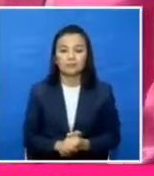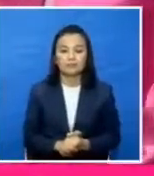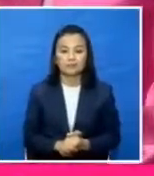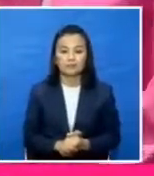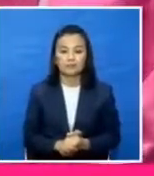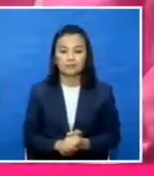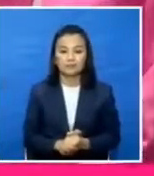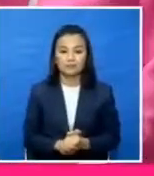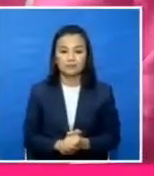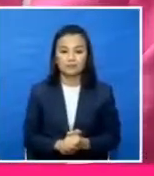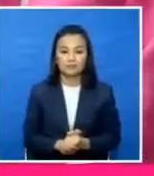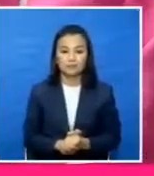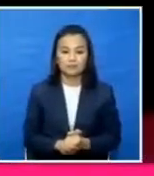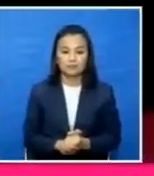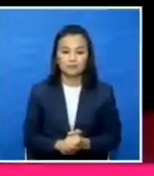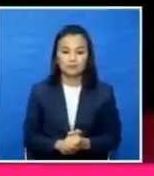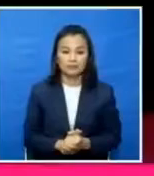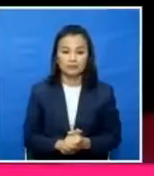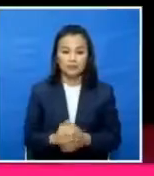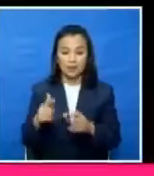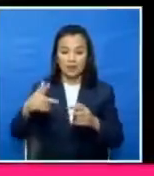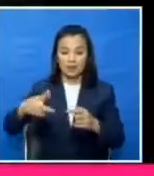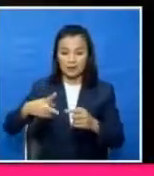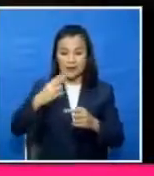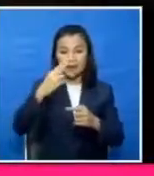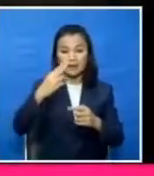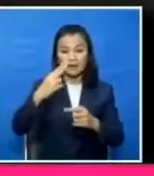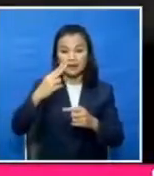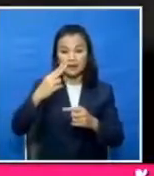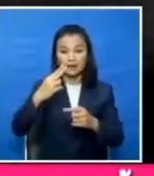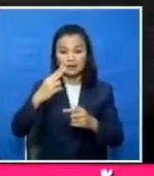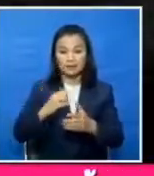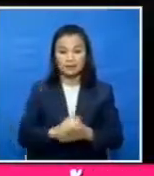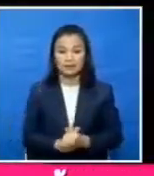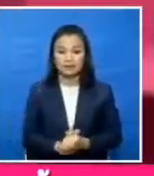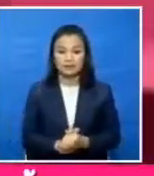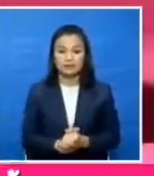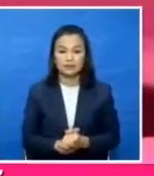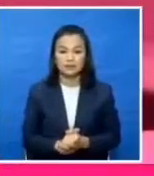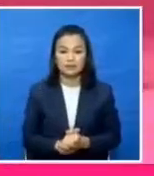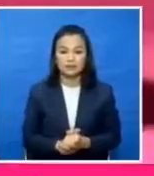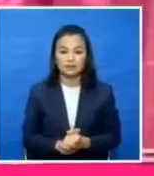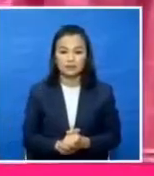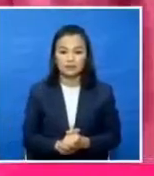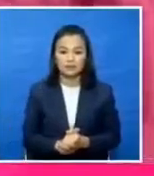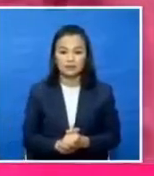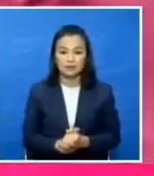ค่ะจากนั้นค่ะให้ท่านตัดสายรัดพลาสติกออกจากตู้เสียงงวดและหมวดอักษรได้ค่ะ